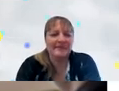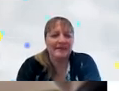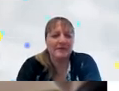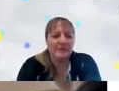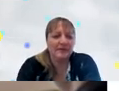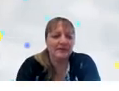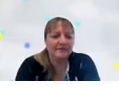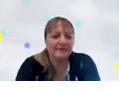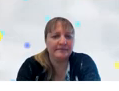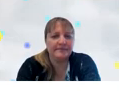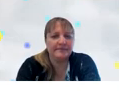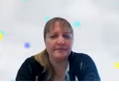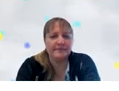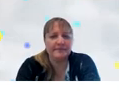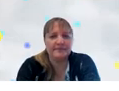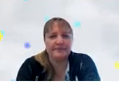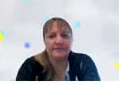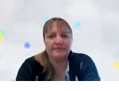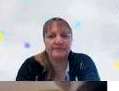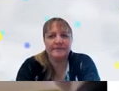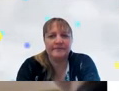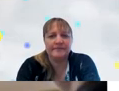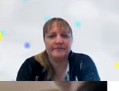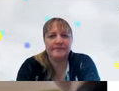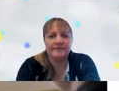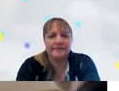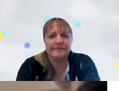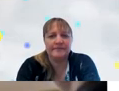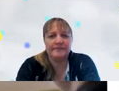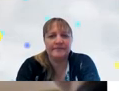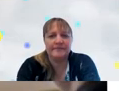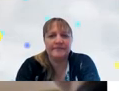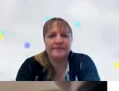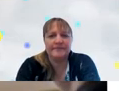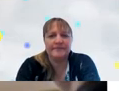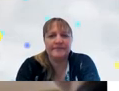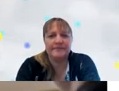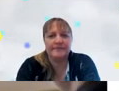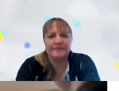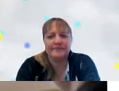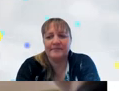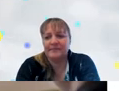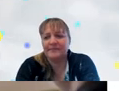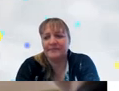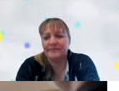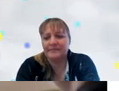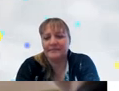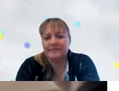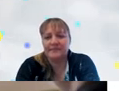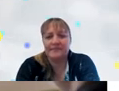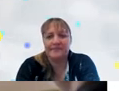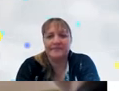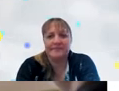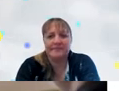schulklassen und wenn man dazu noch diese folie zurück dieser bislang bei dem sagen wollte geschaut aus mit dem